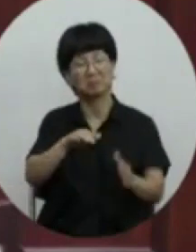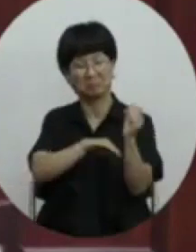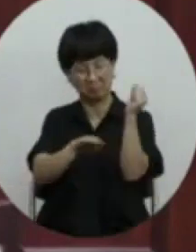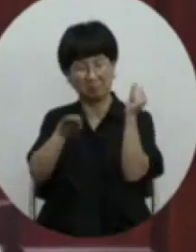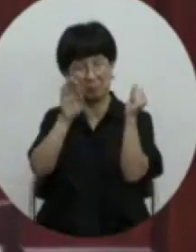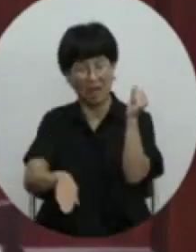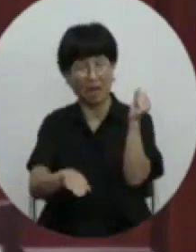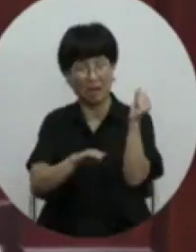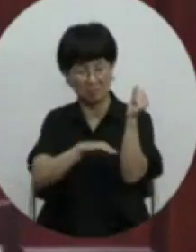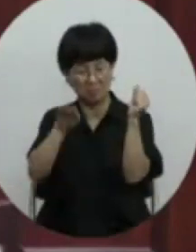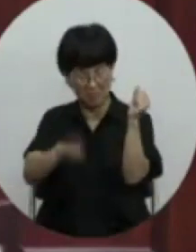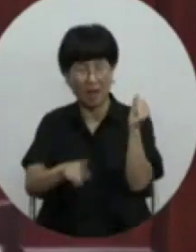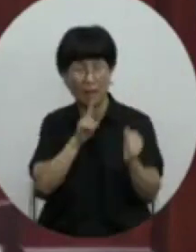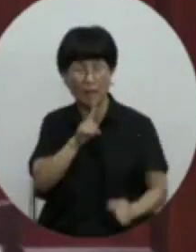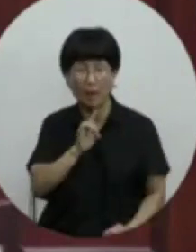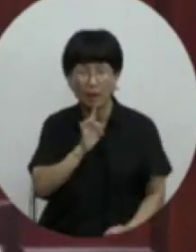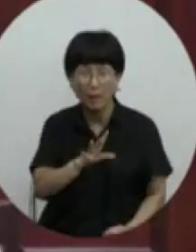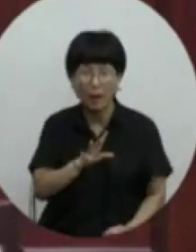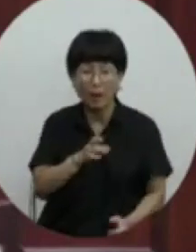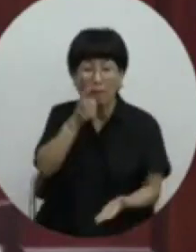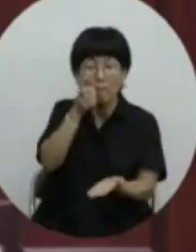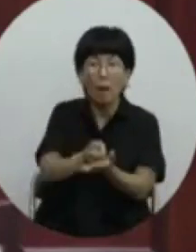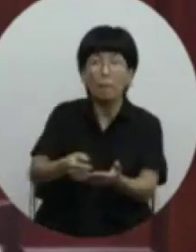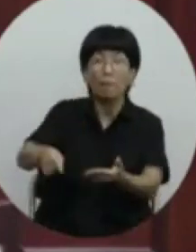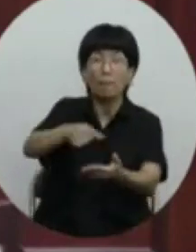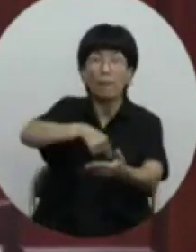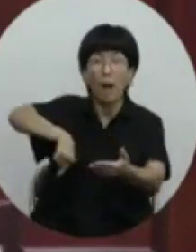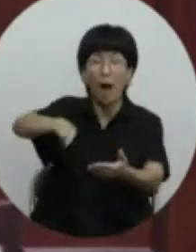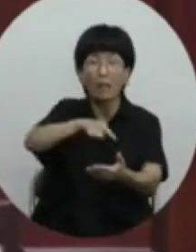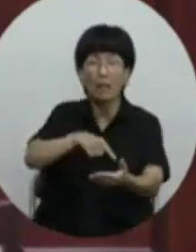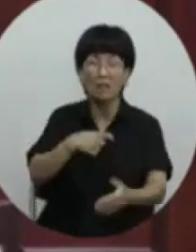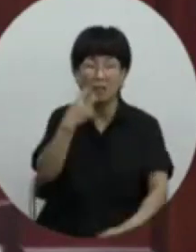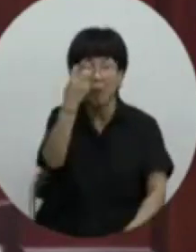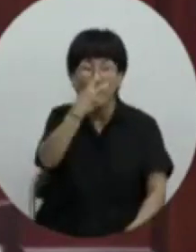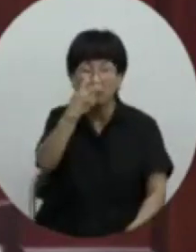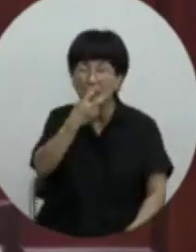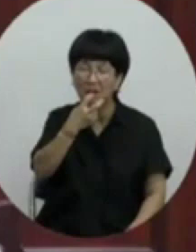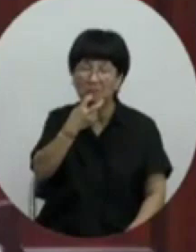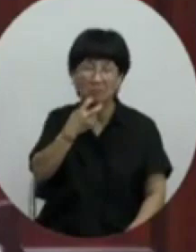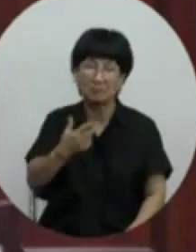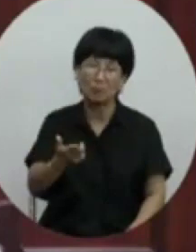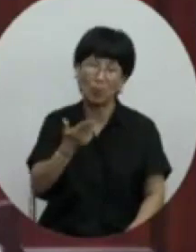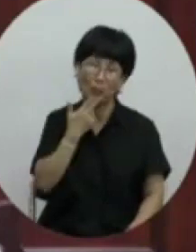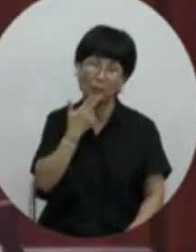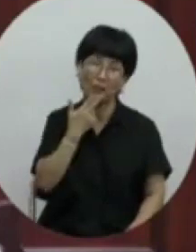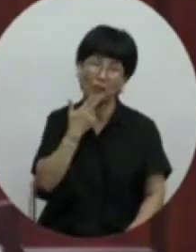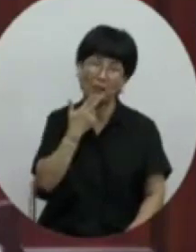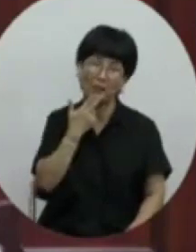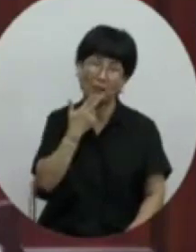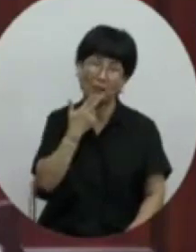하고 법에서 정한 장소 이외에서는 측정할 생각도 없어 보입니다.